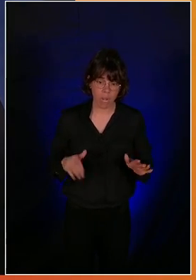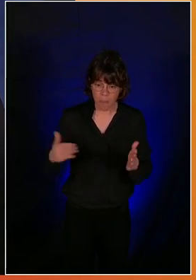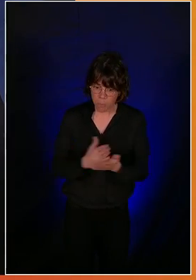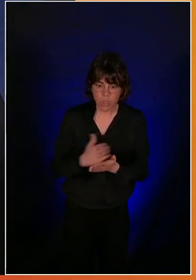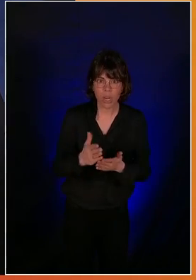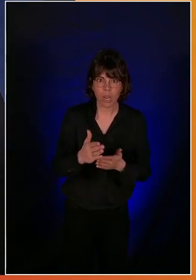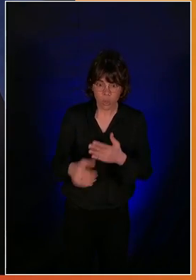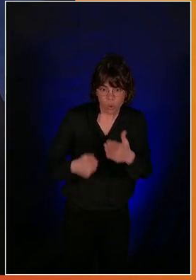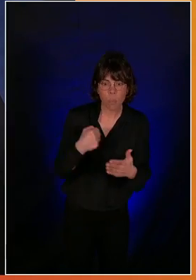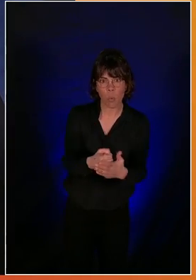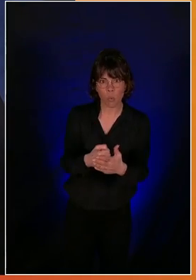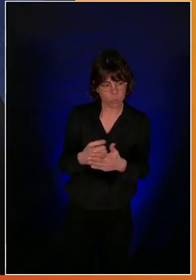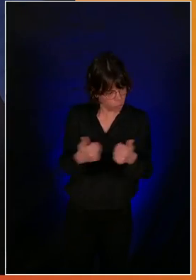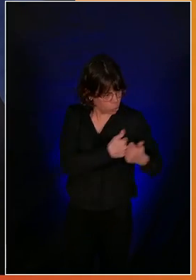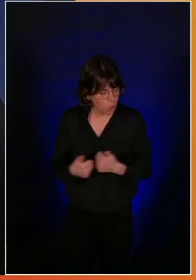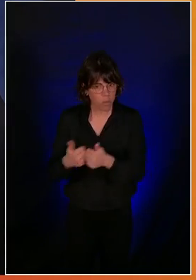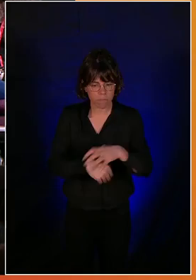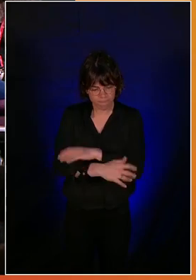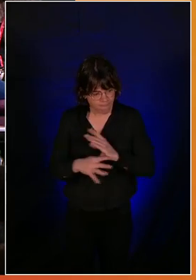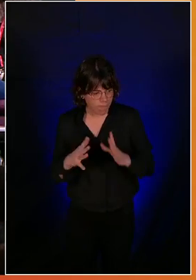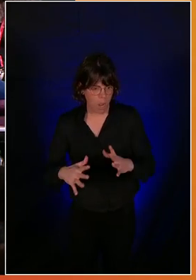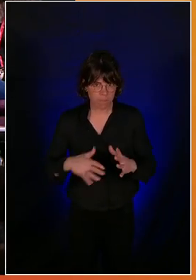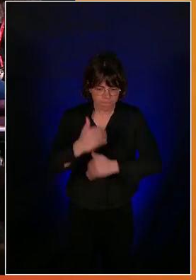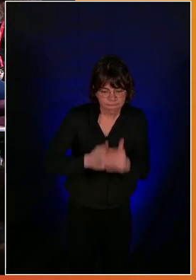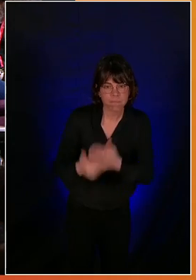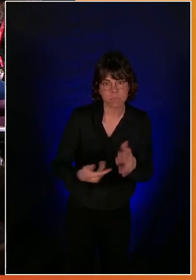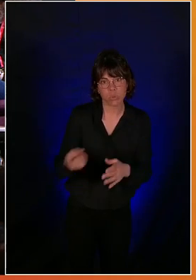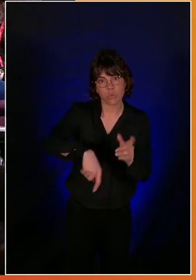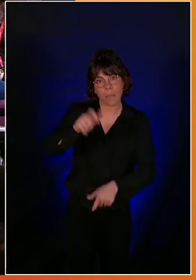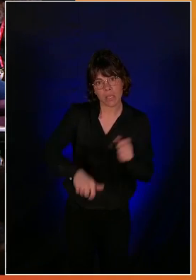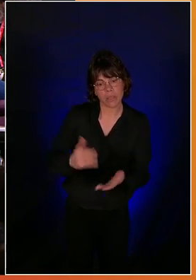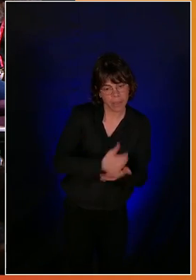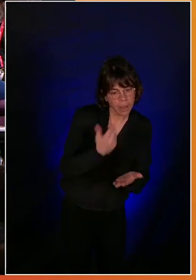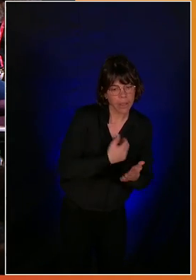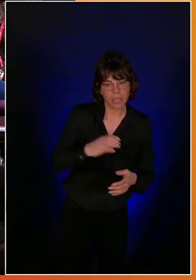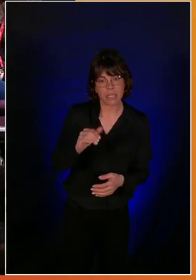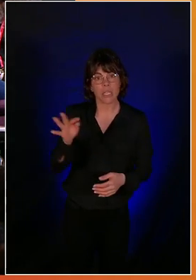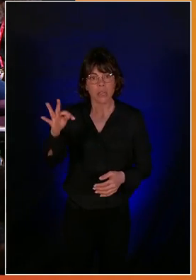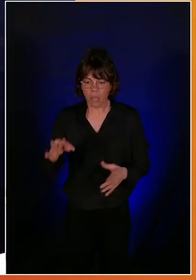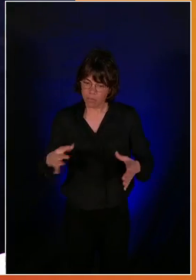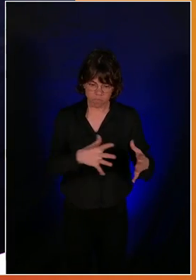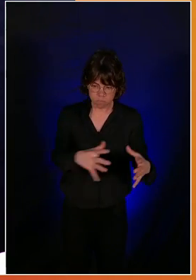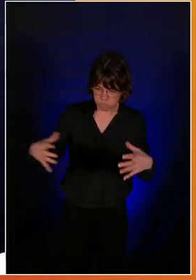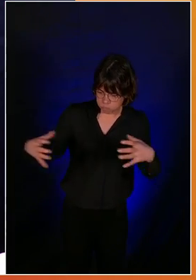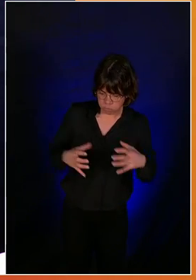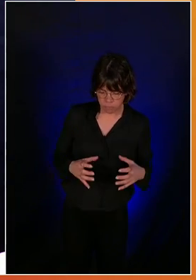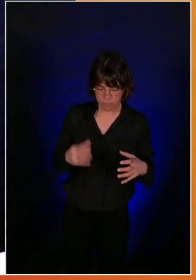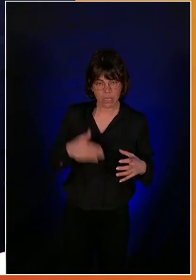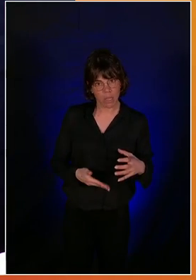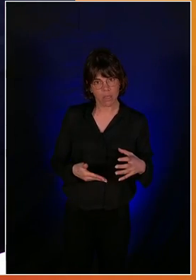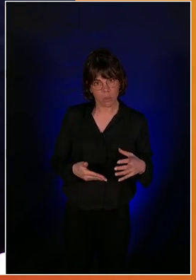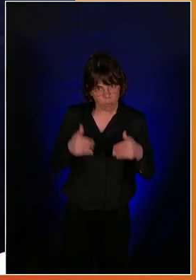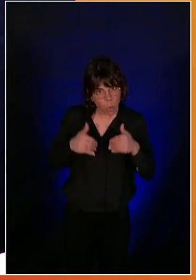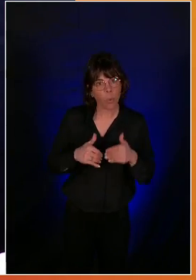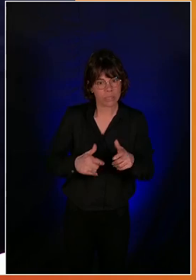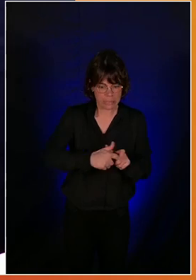qui qui a été construit tous ensemble avec la avec les salariés avec la CGT euh et qui peut permettre qu'on peut continuer à mettre de